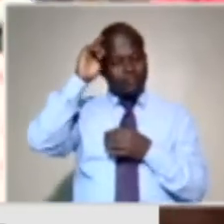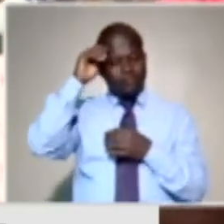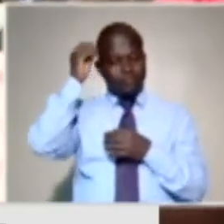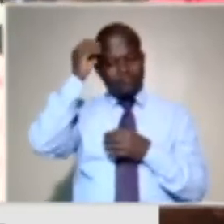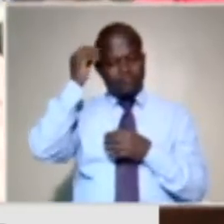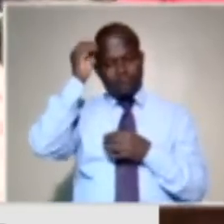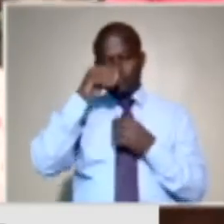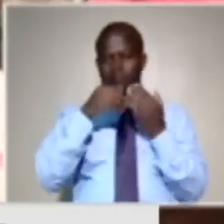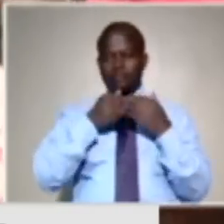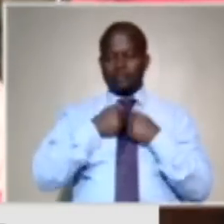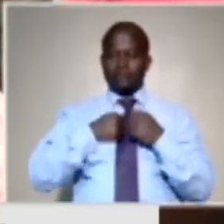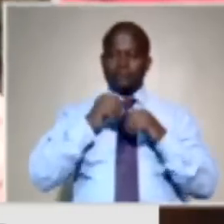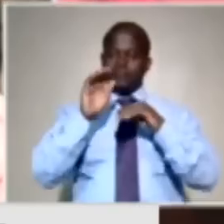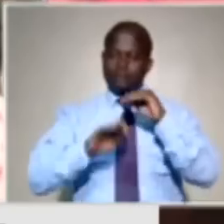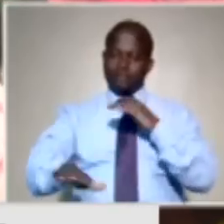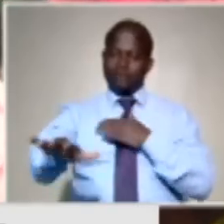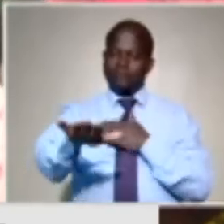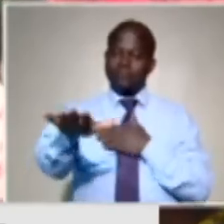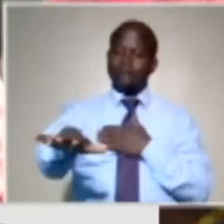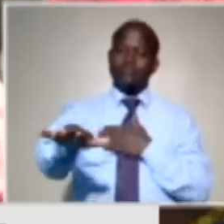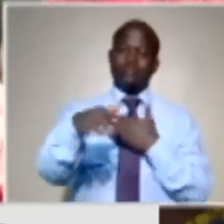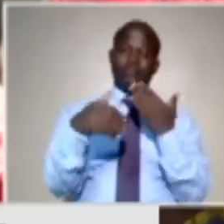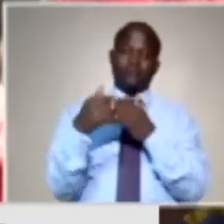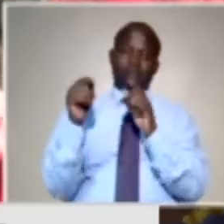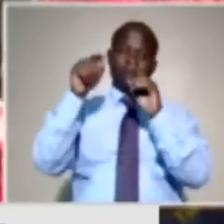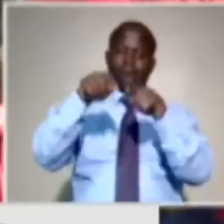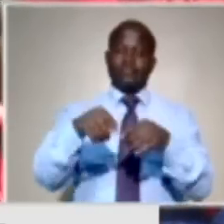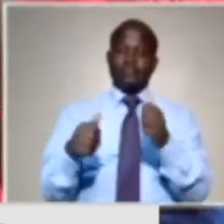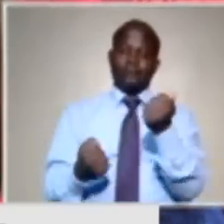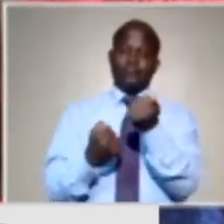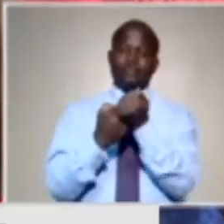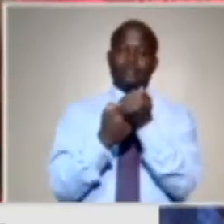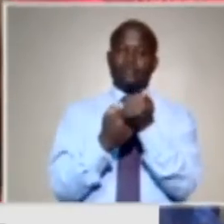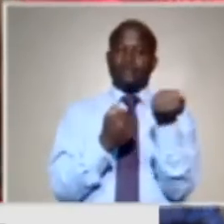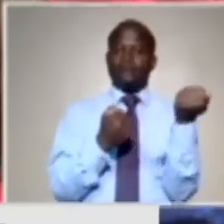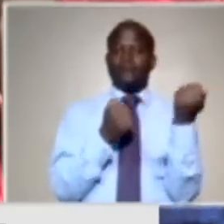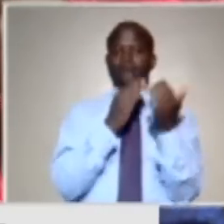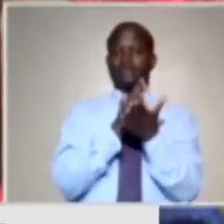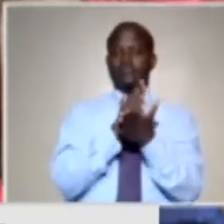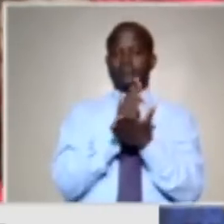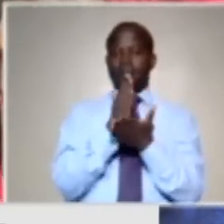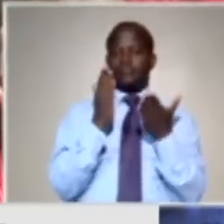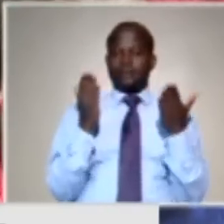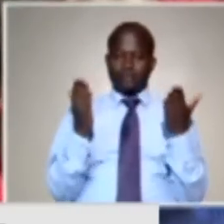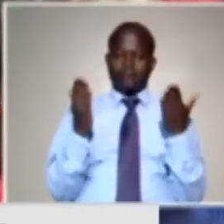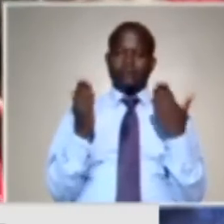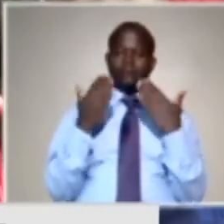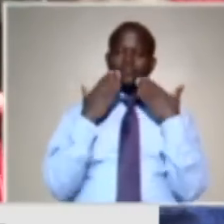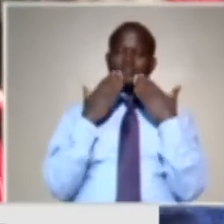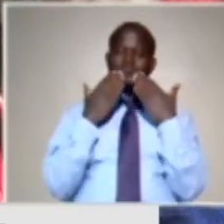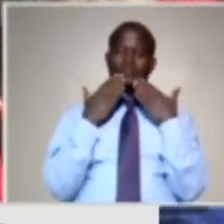bugatekereza no kuri rubanda ruciye bugufi hanyuma rukaza rukabafata mu mugongo nukuri